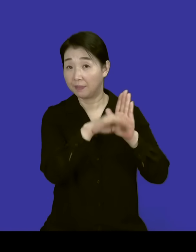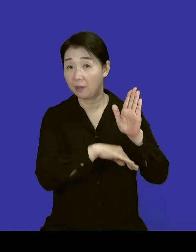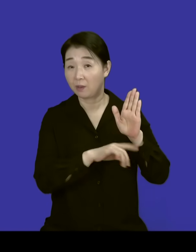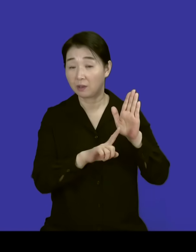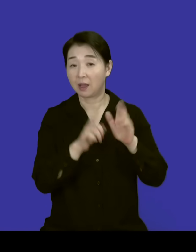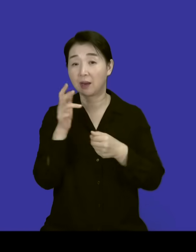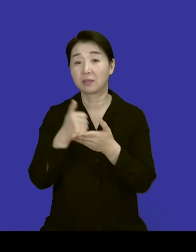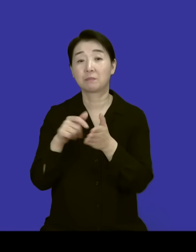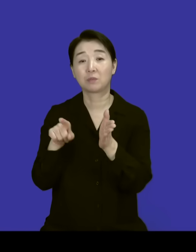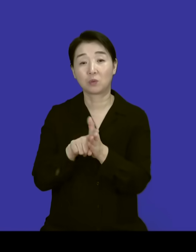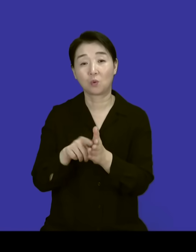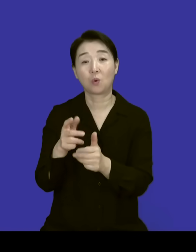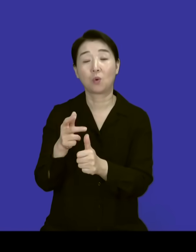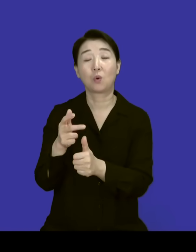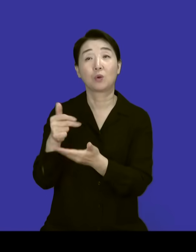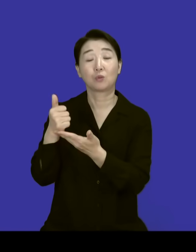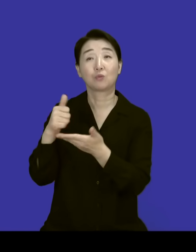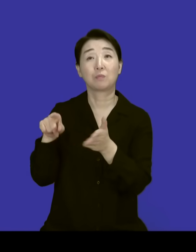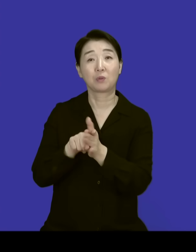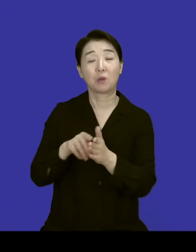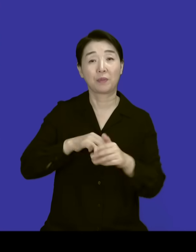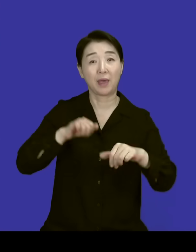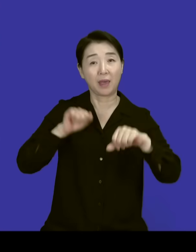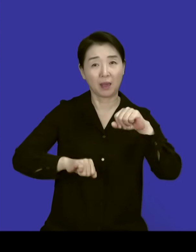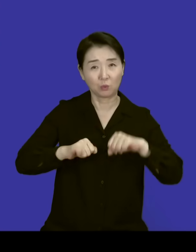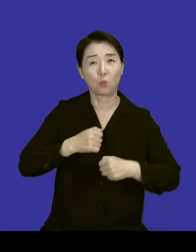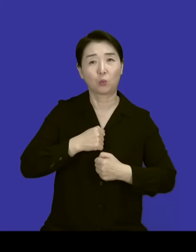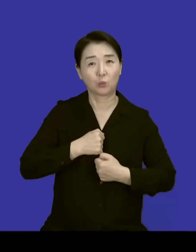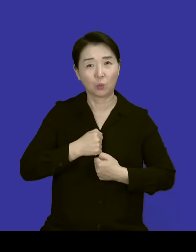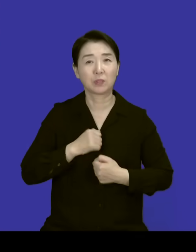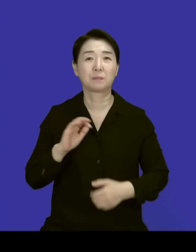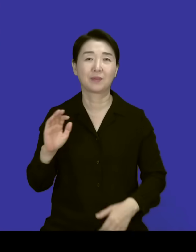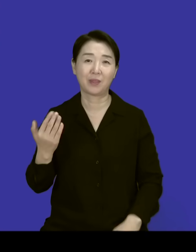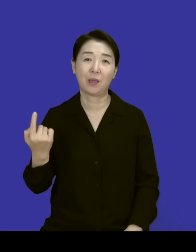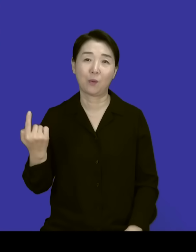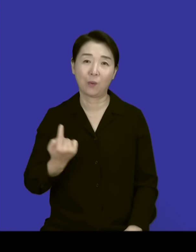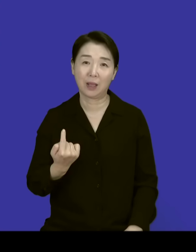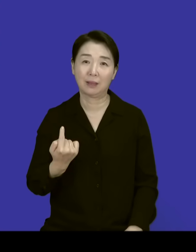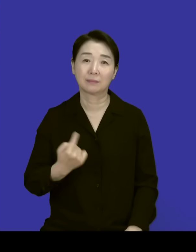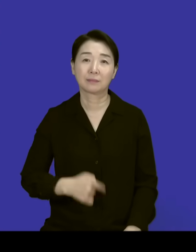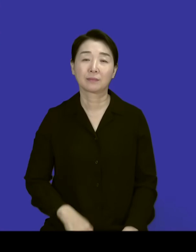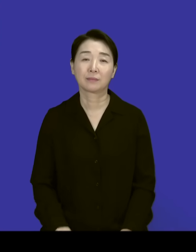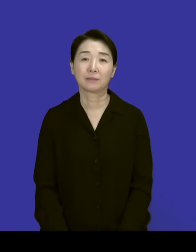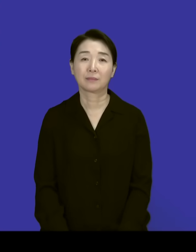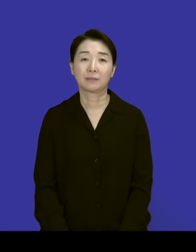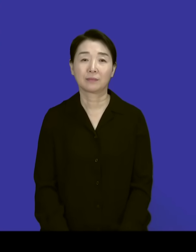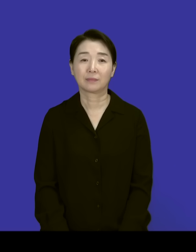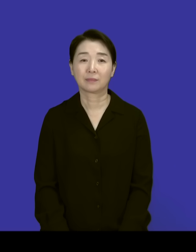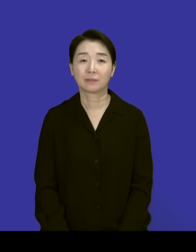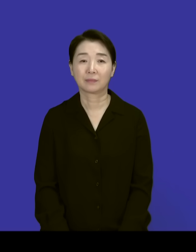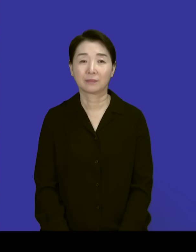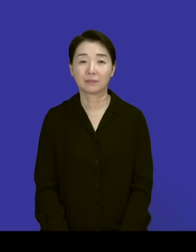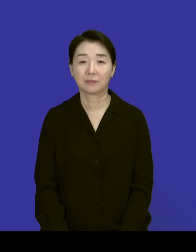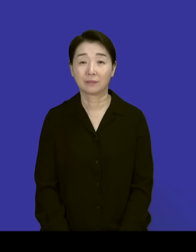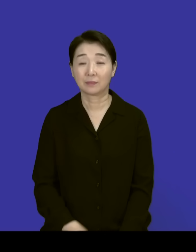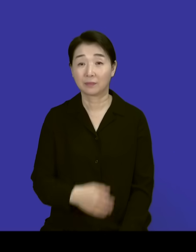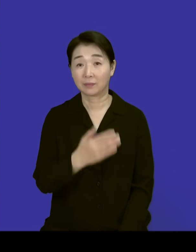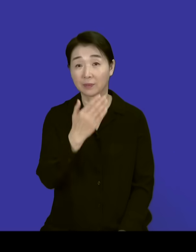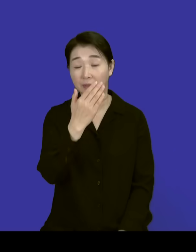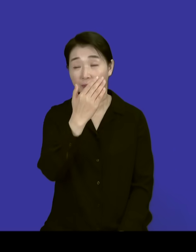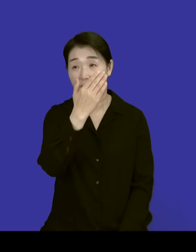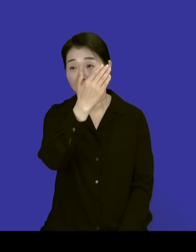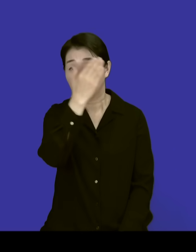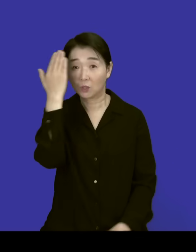일단은 하나님 믿고 주님 믿으면 내 행동부터가 좀 조심해져요. 사실은 네. 자기 자신이. 네. 요즘 젊은